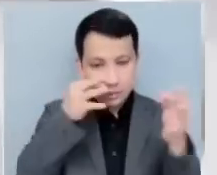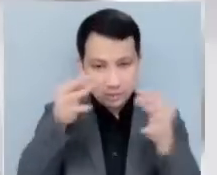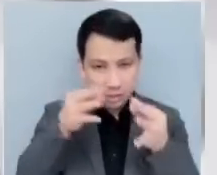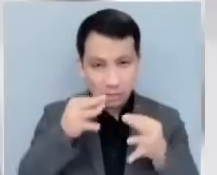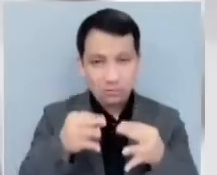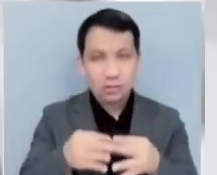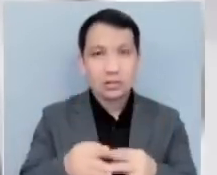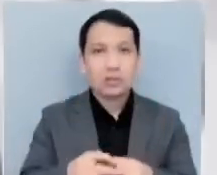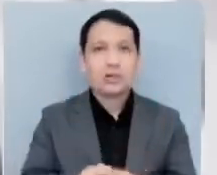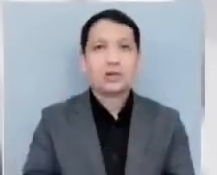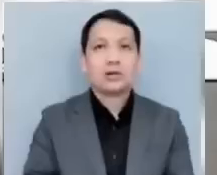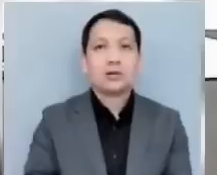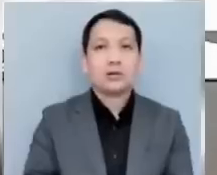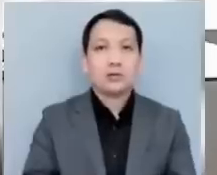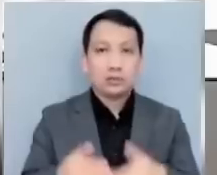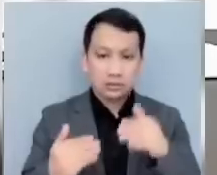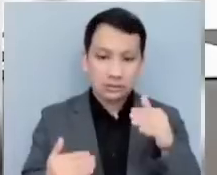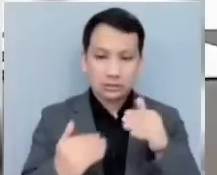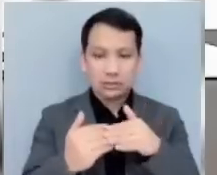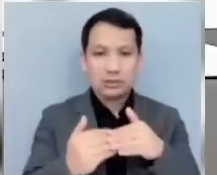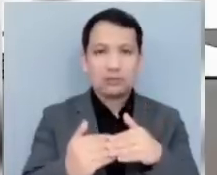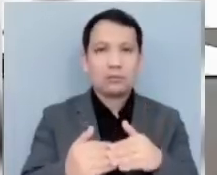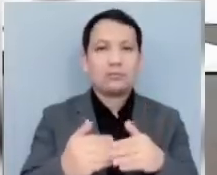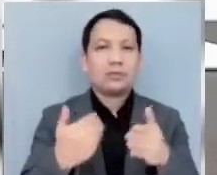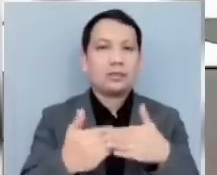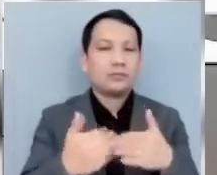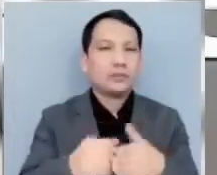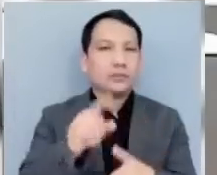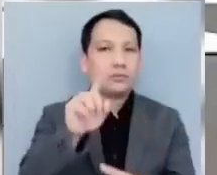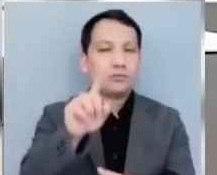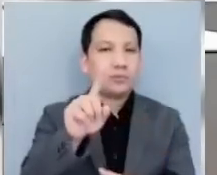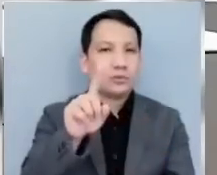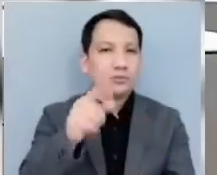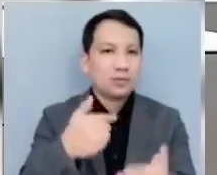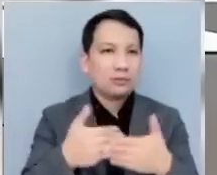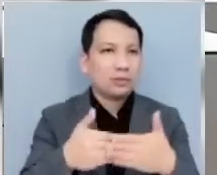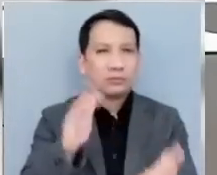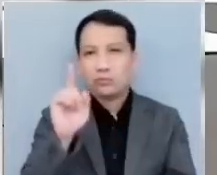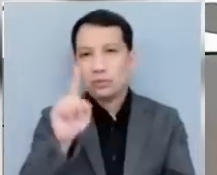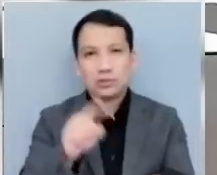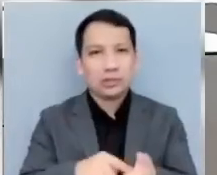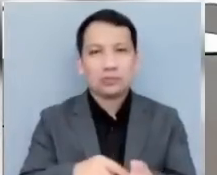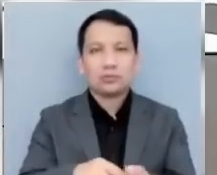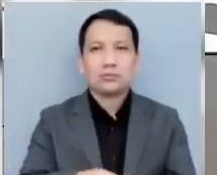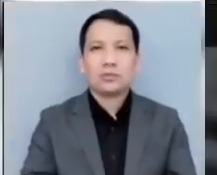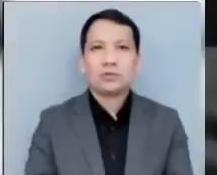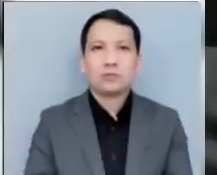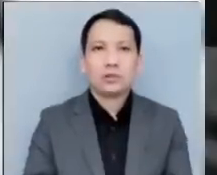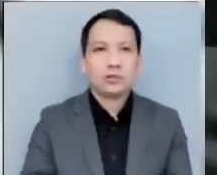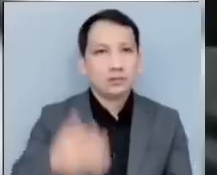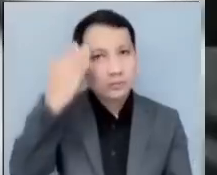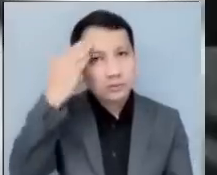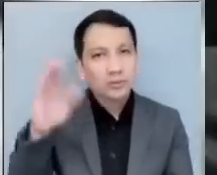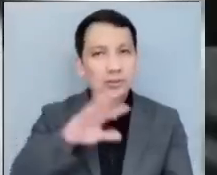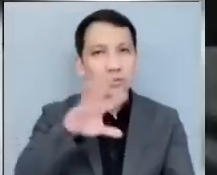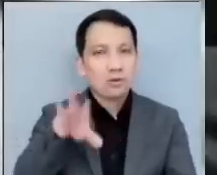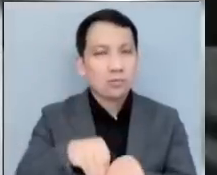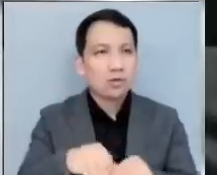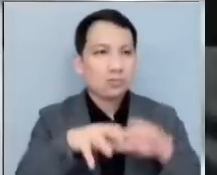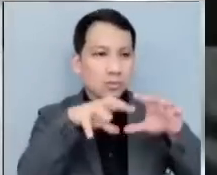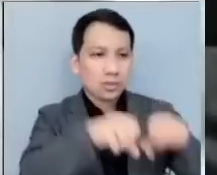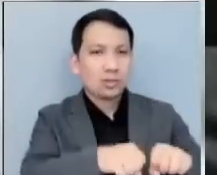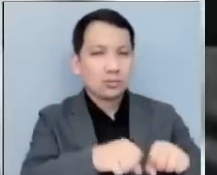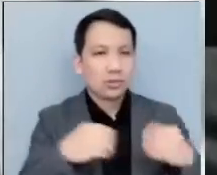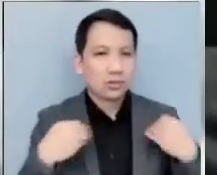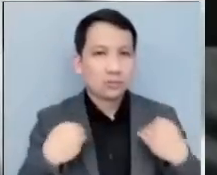fact close to a ton. Mula lang dumating hanggang makaalis, wala raw kaalam-alam si Santos na may naaresto palang miyembro ng